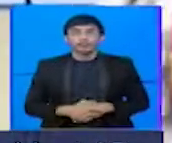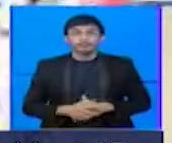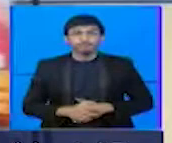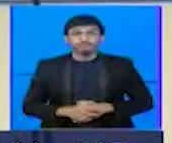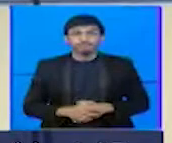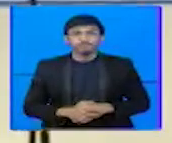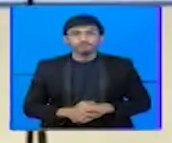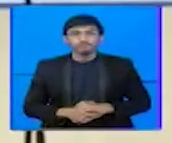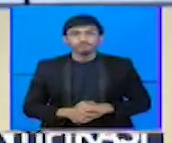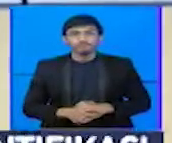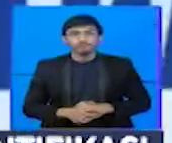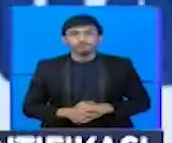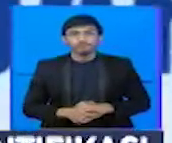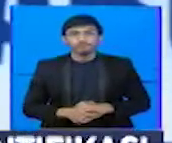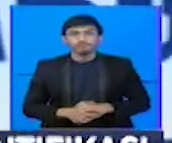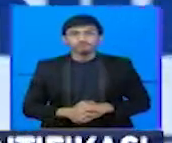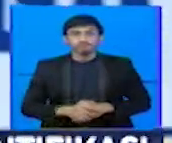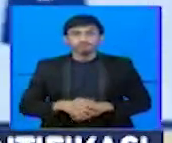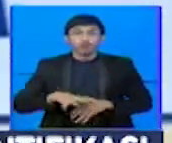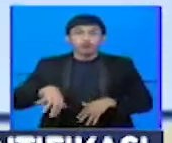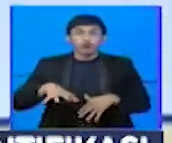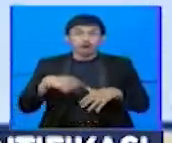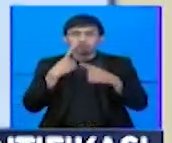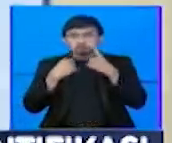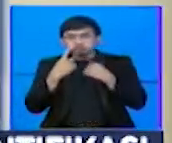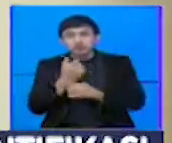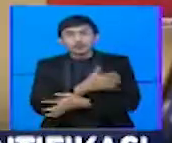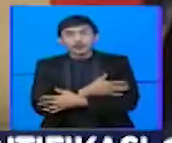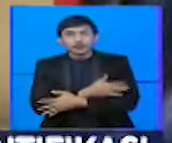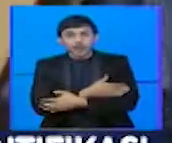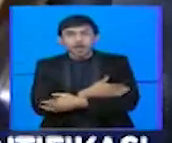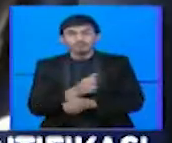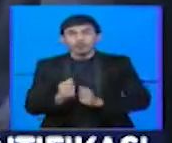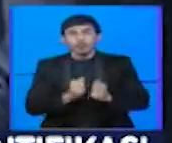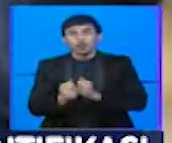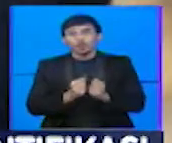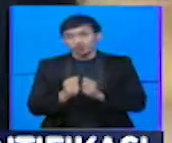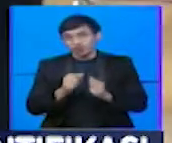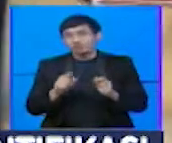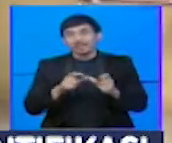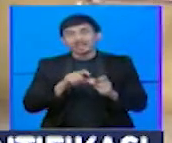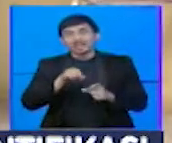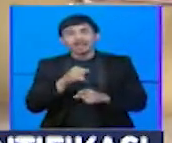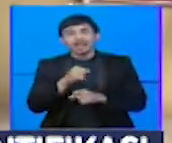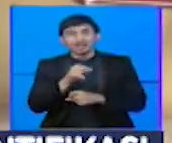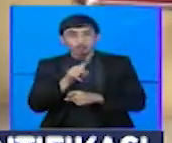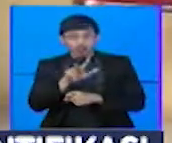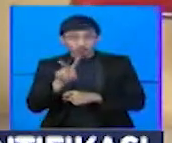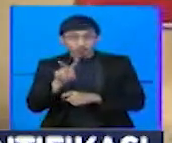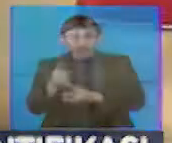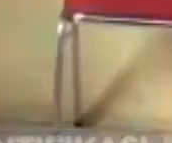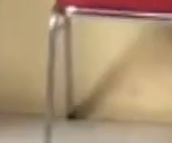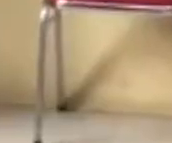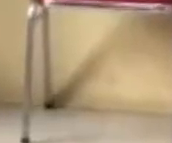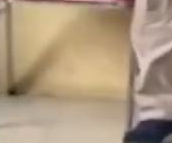Isak tangis keluarga pecah saat menerima jenazah pilot pesawat Sriwijaya Air SJ-182, Kapten Afwan RZ di Rumah